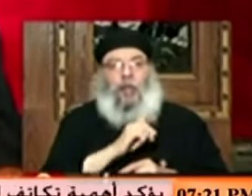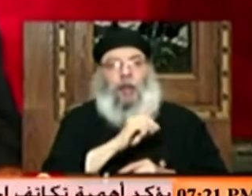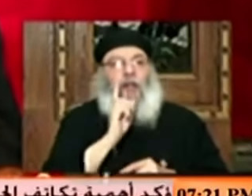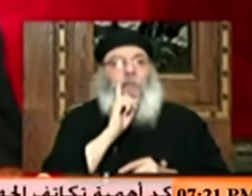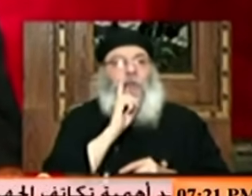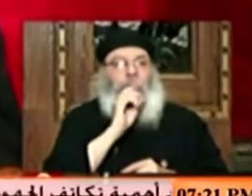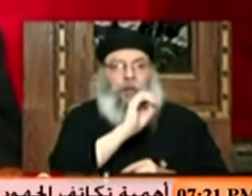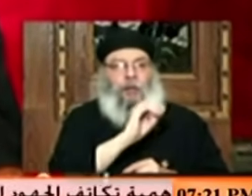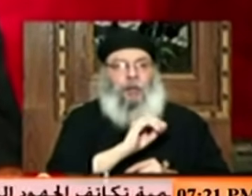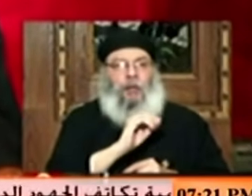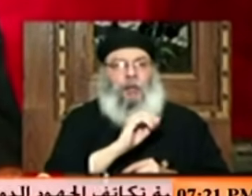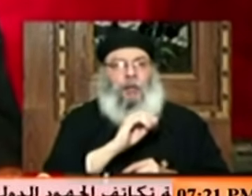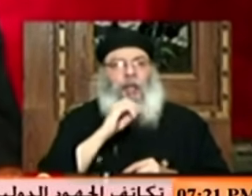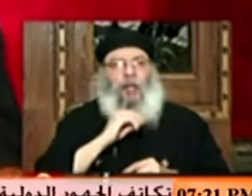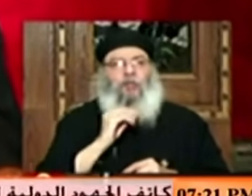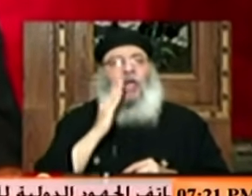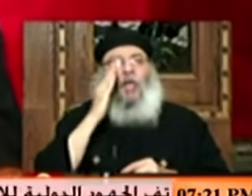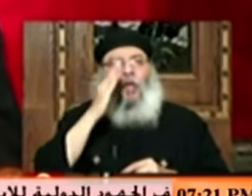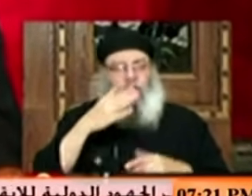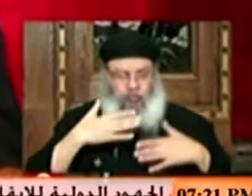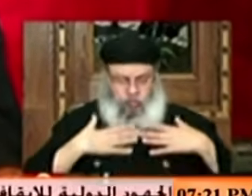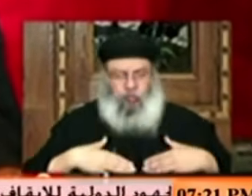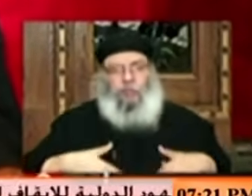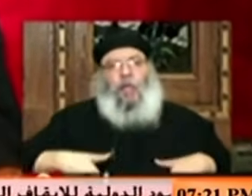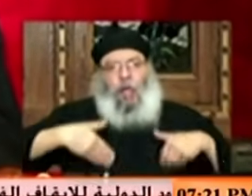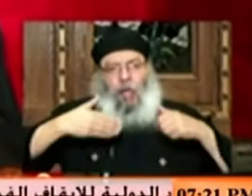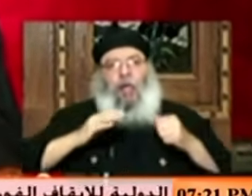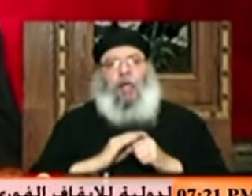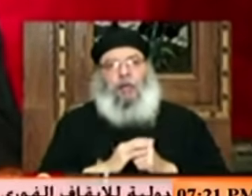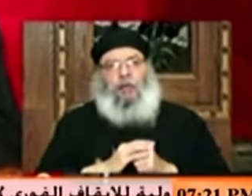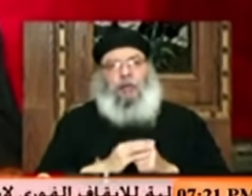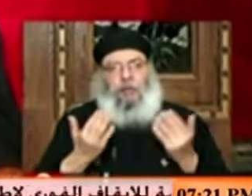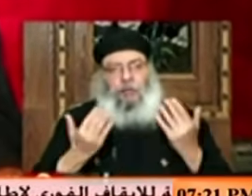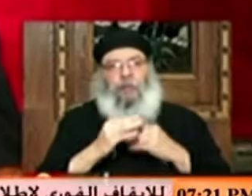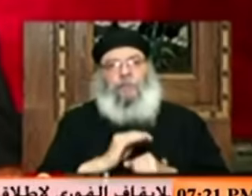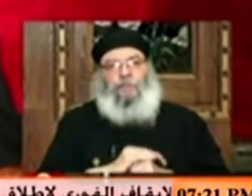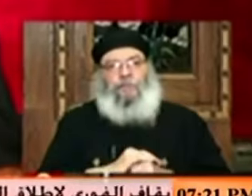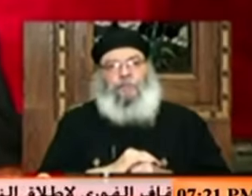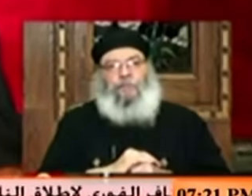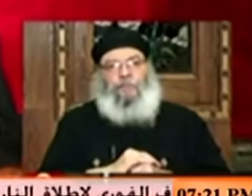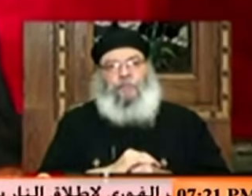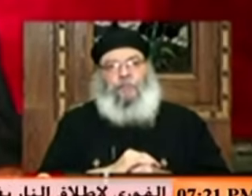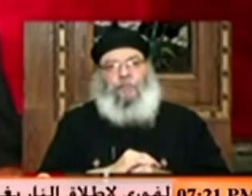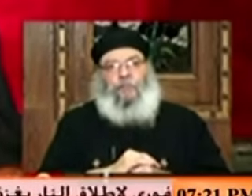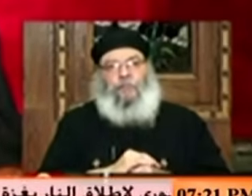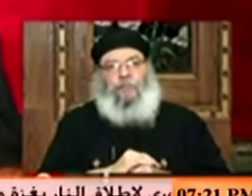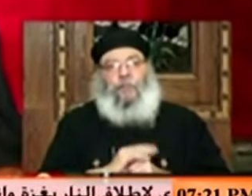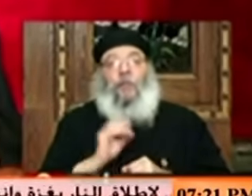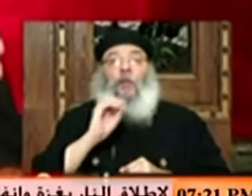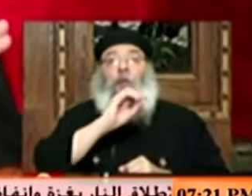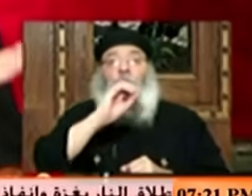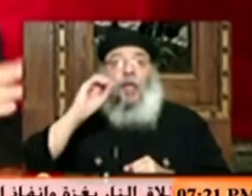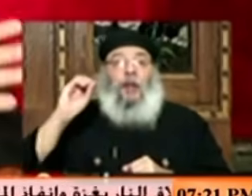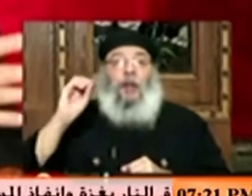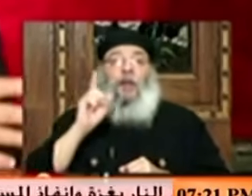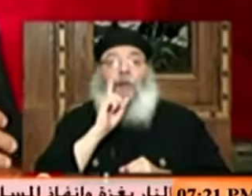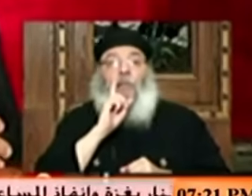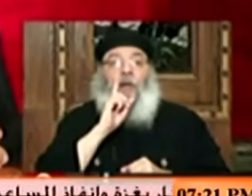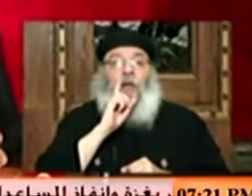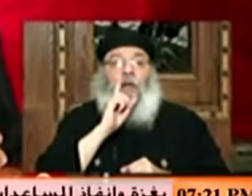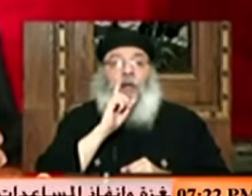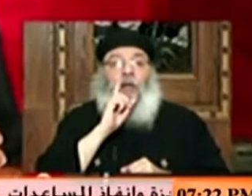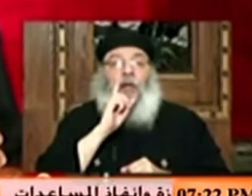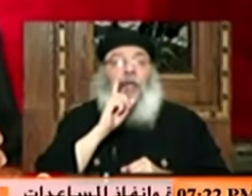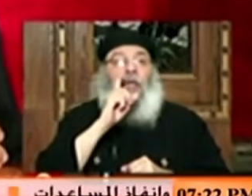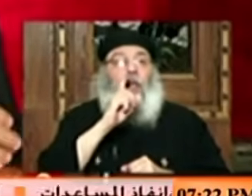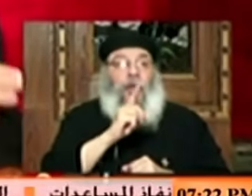لماما عايزه بس اخش اوضه اغير هدومي دخلت غير ارت هدومها وراحت قايله لماما ولكل الموجودين انتوا